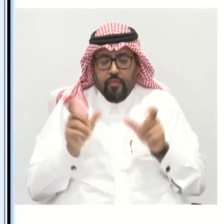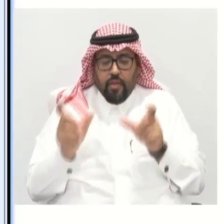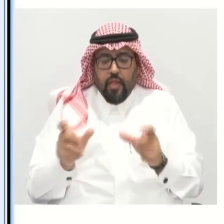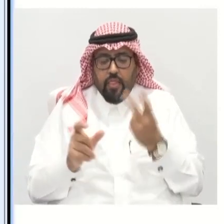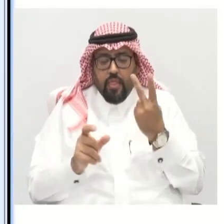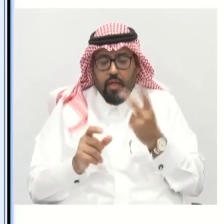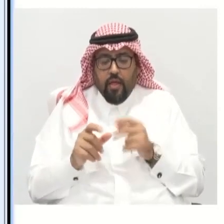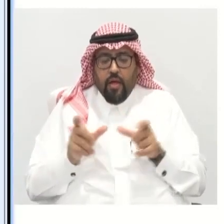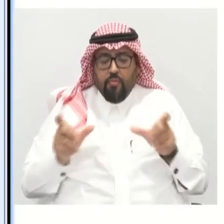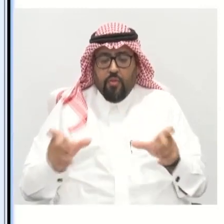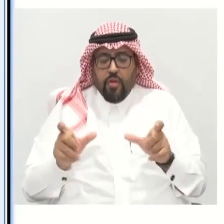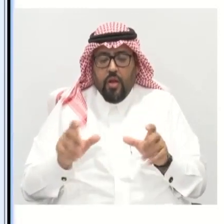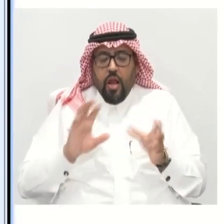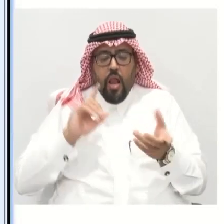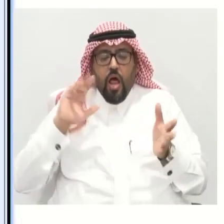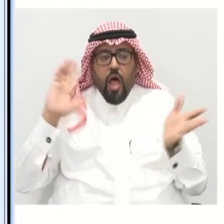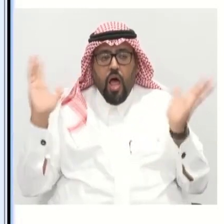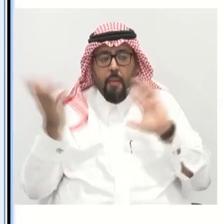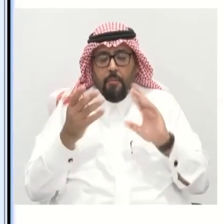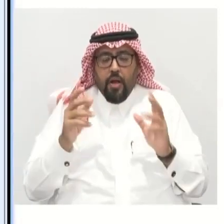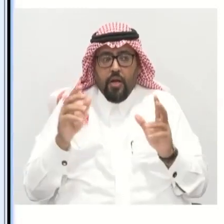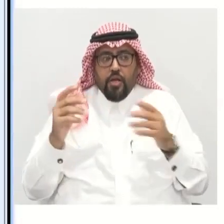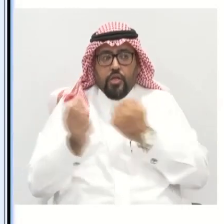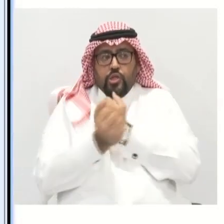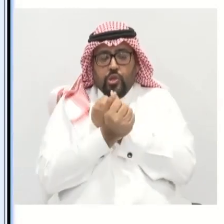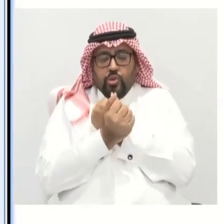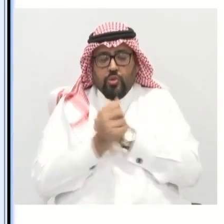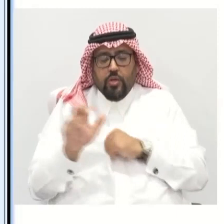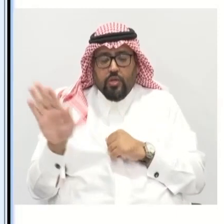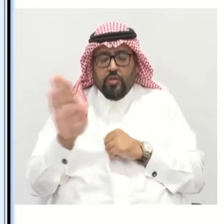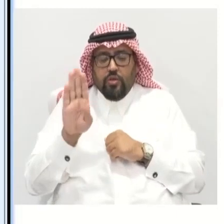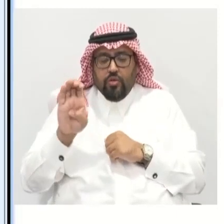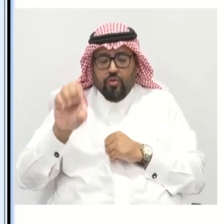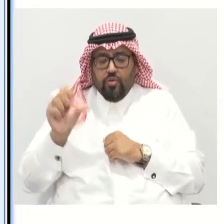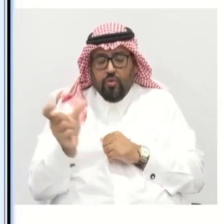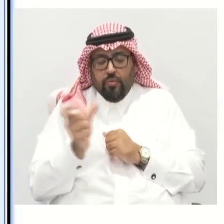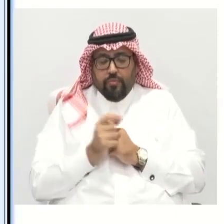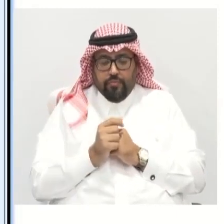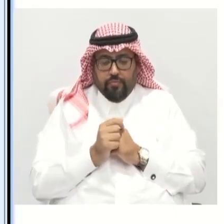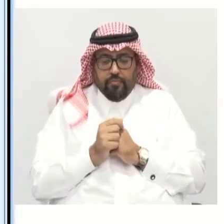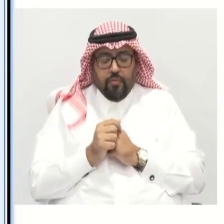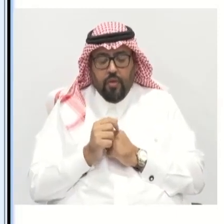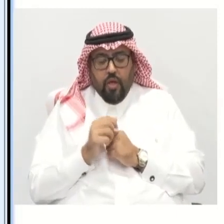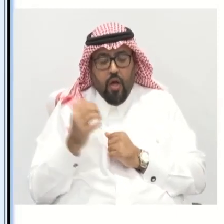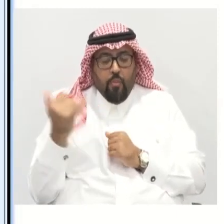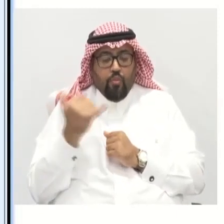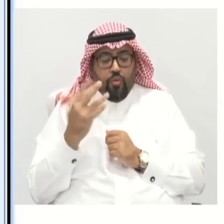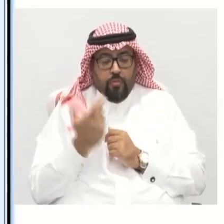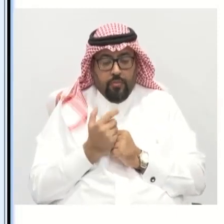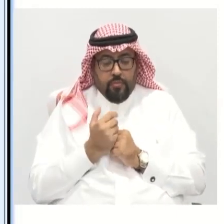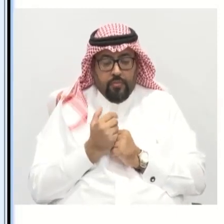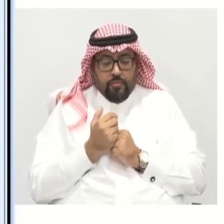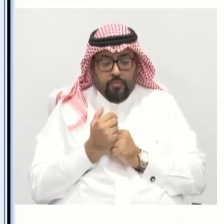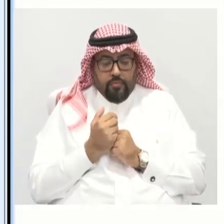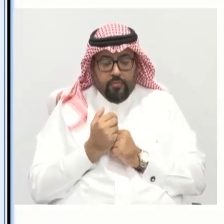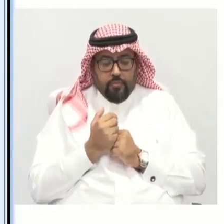الثاني المديريه العامه للسجون ما هي العباره المناسبه لها المهمه المناسبه لها نعم